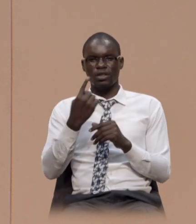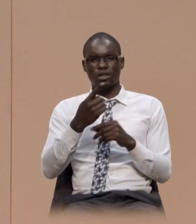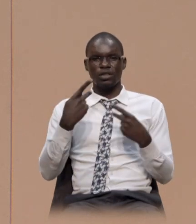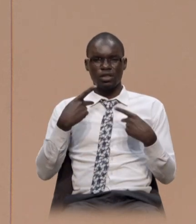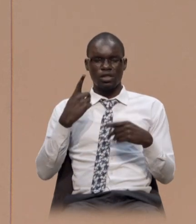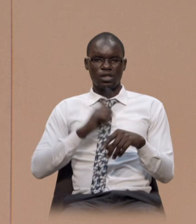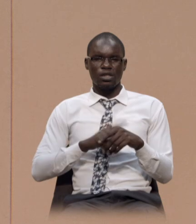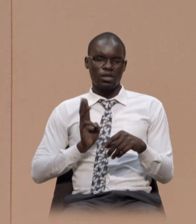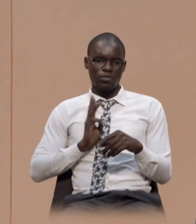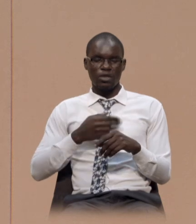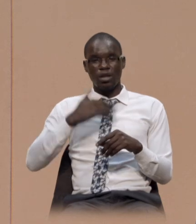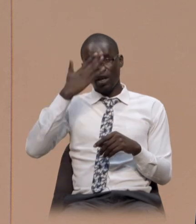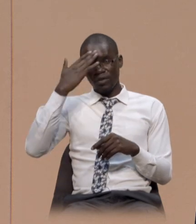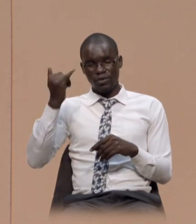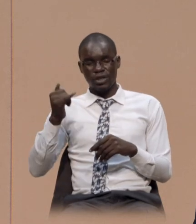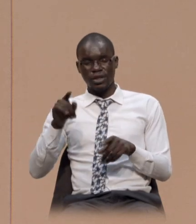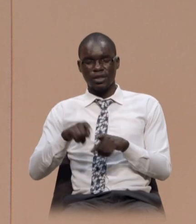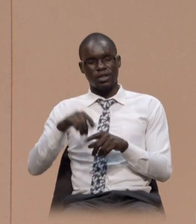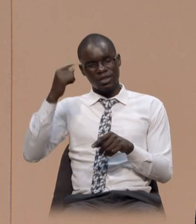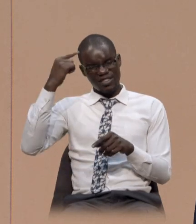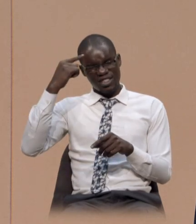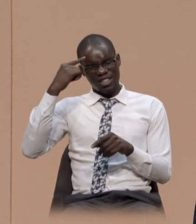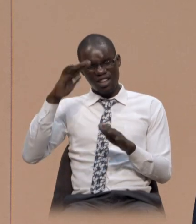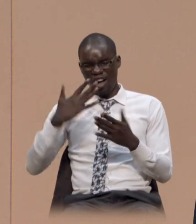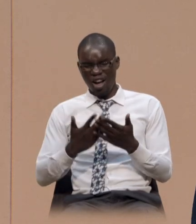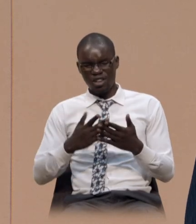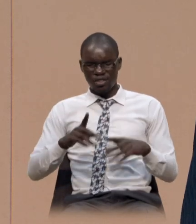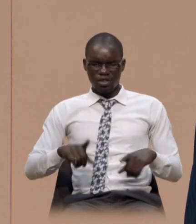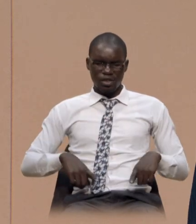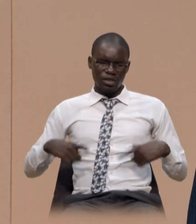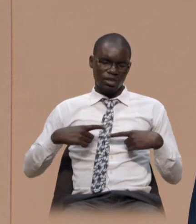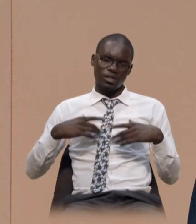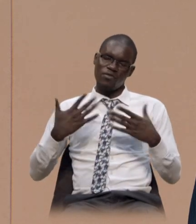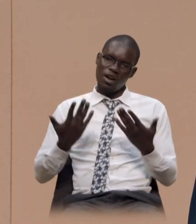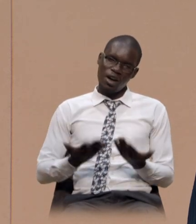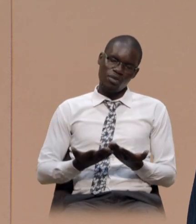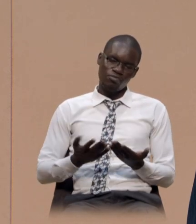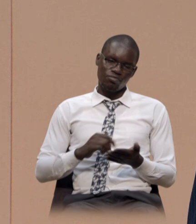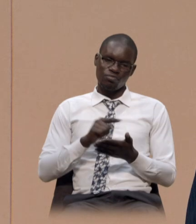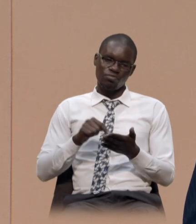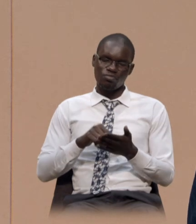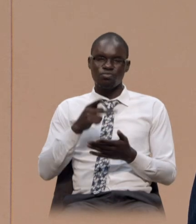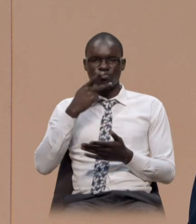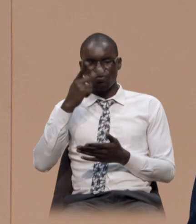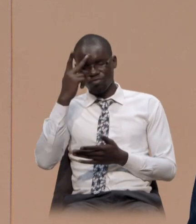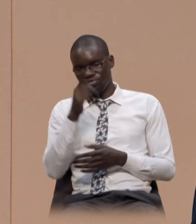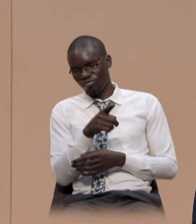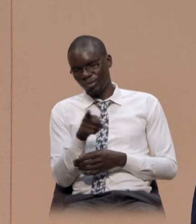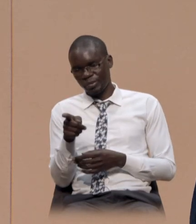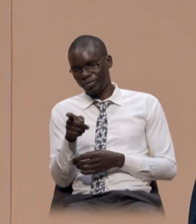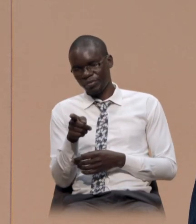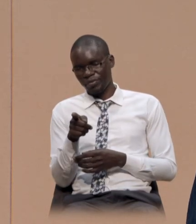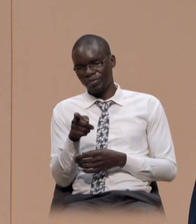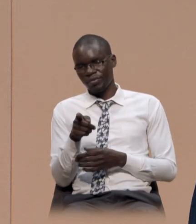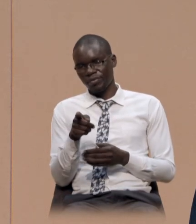labda tunasahau kufikiria je wanaishi kwa namna gani hawa wazazi. Na je mwongozo wao